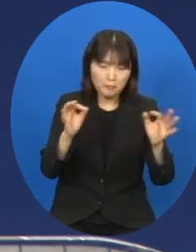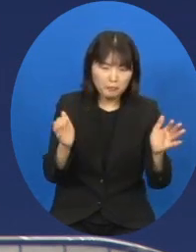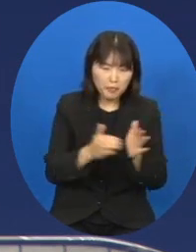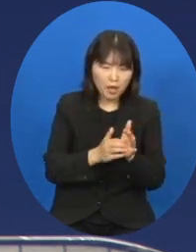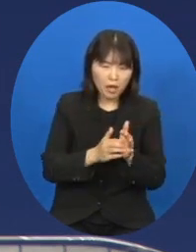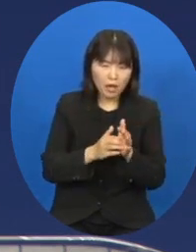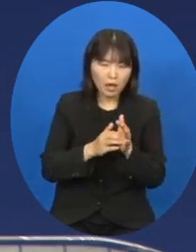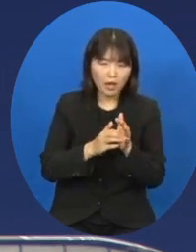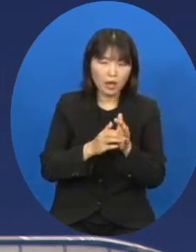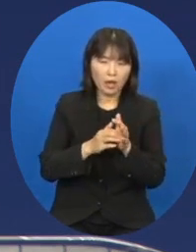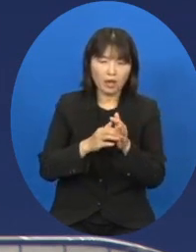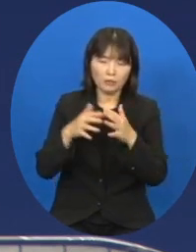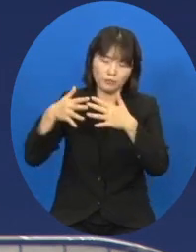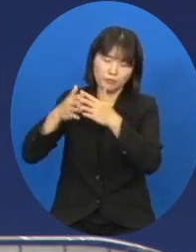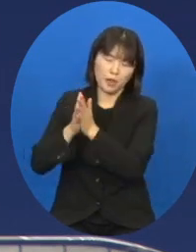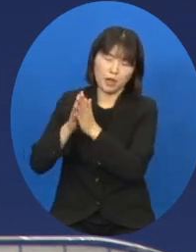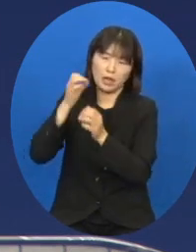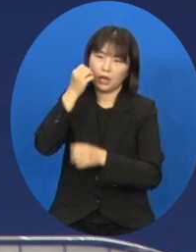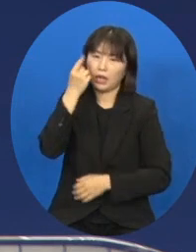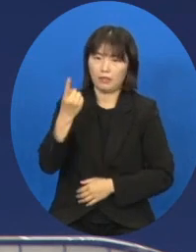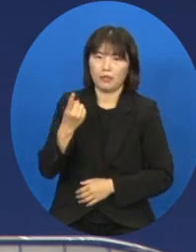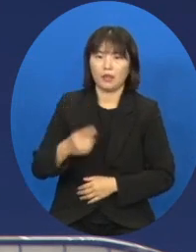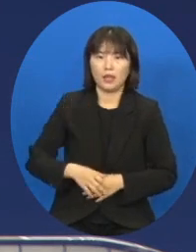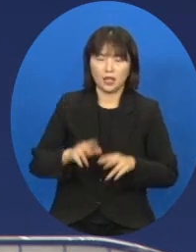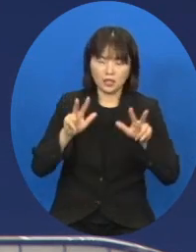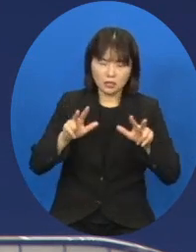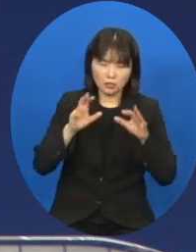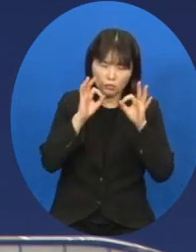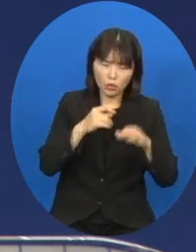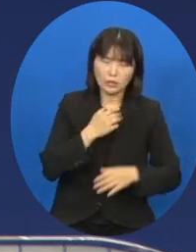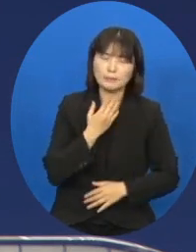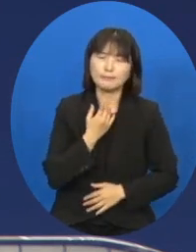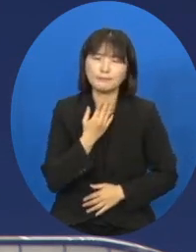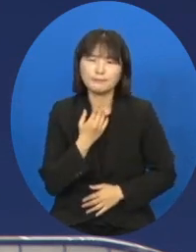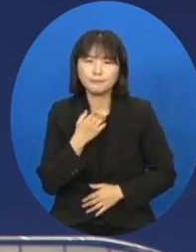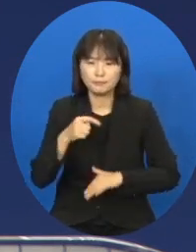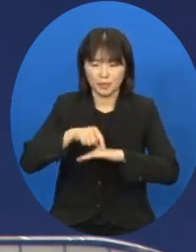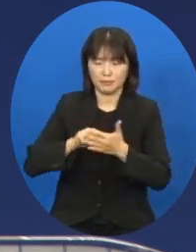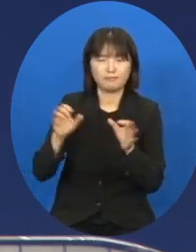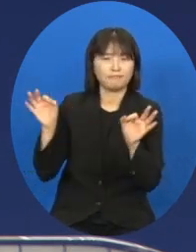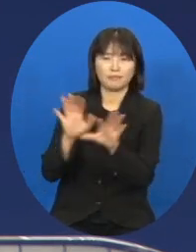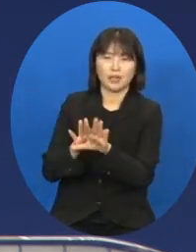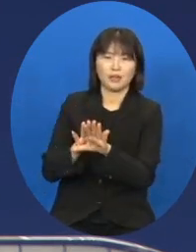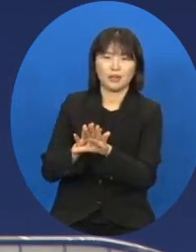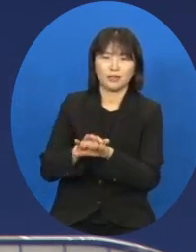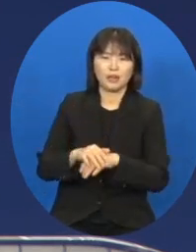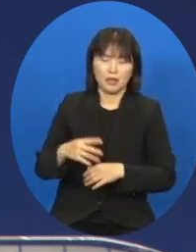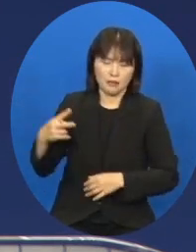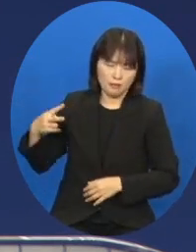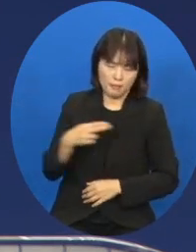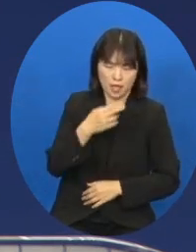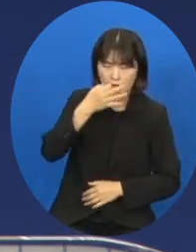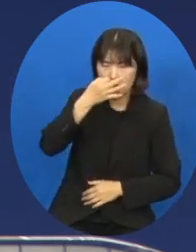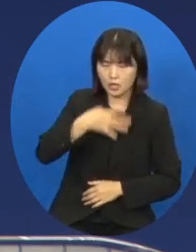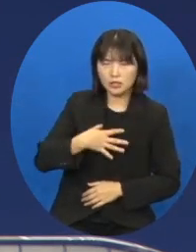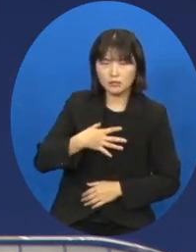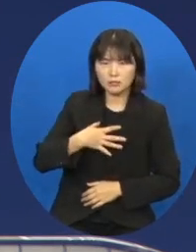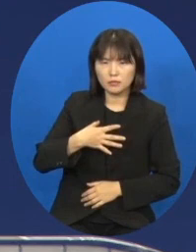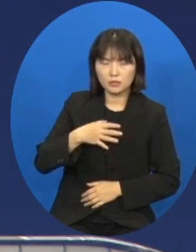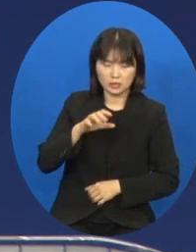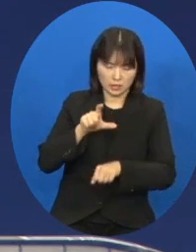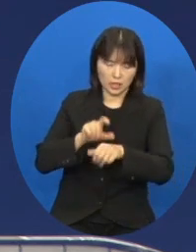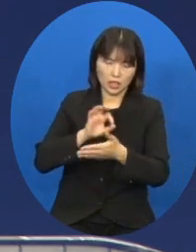한 달이 넘었다. 지금은 보고 싶은 마음도 사라졌다. 가장 끊기 힘들 정도로 시간